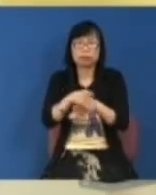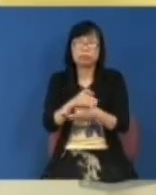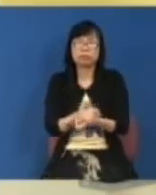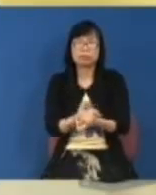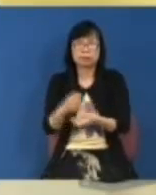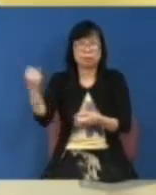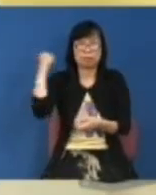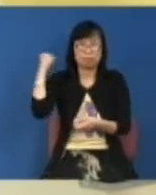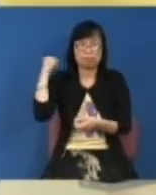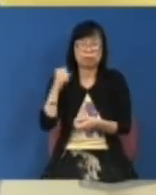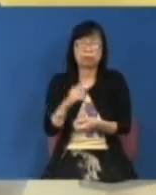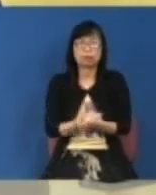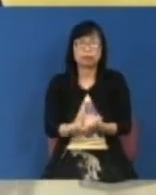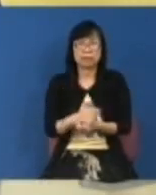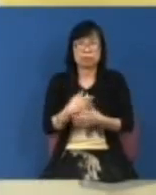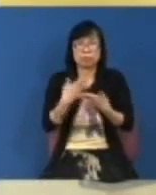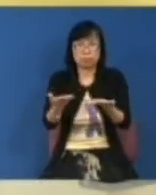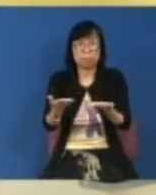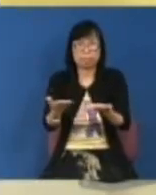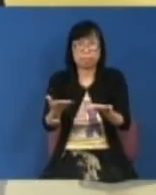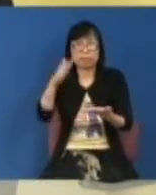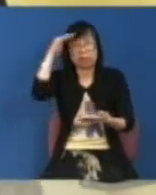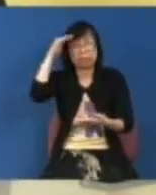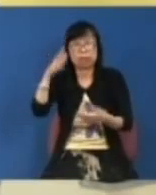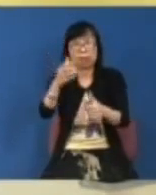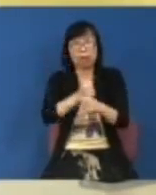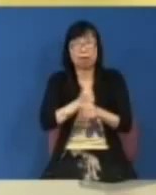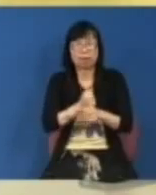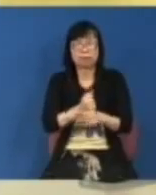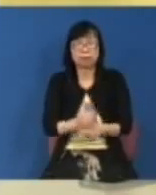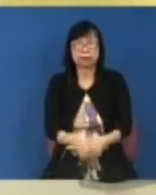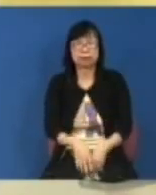的力量出現的時候，你自己被人拉咯，你又不是，